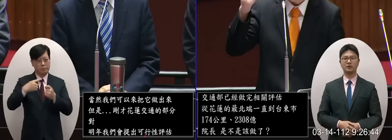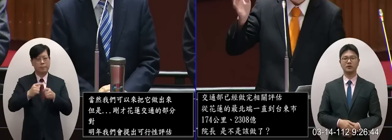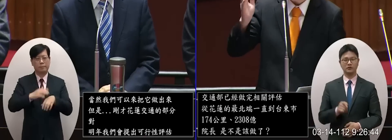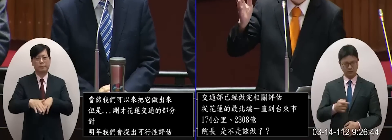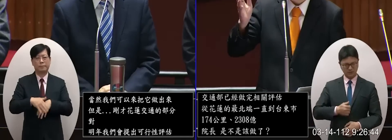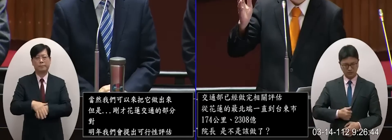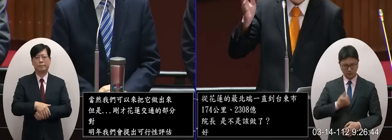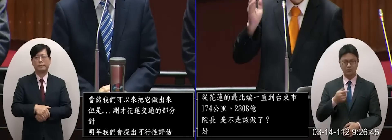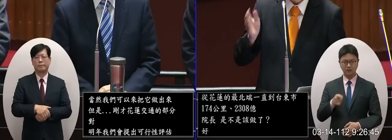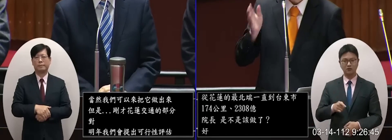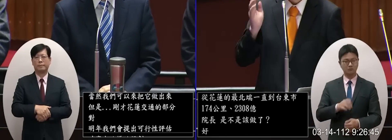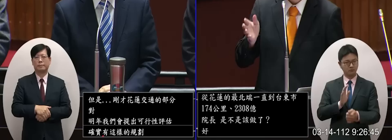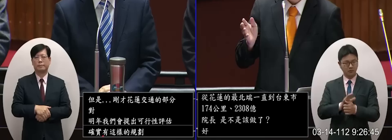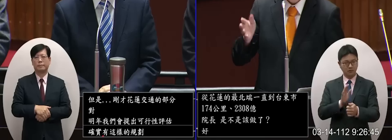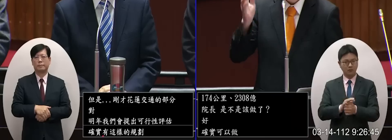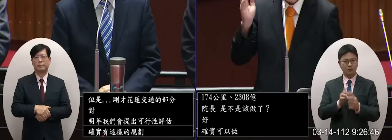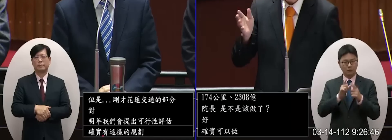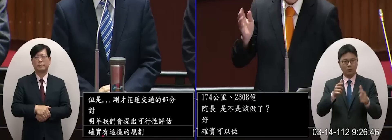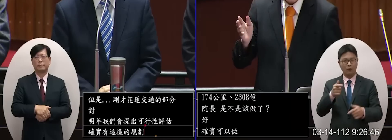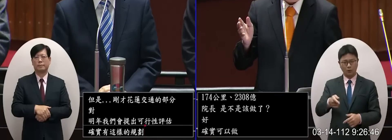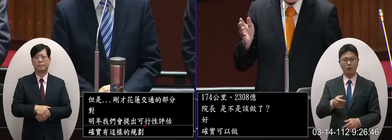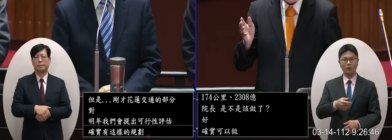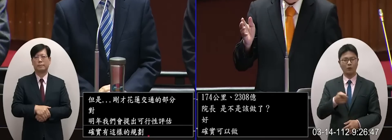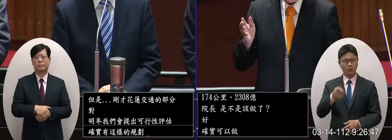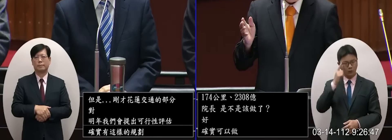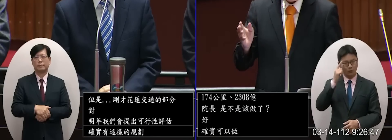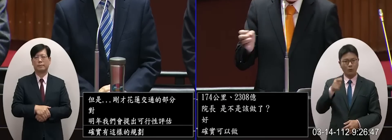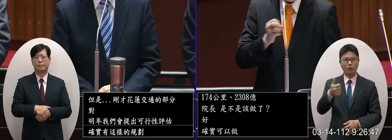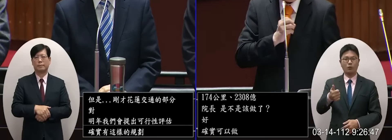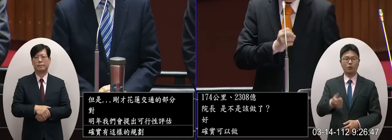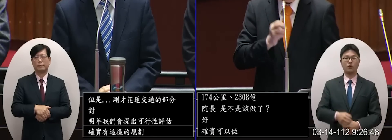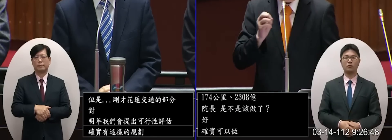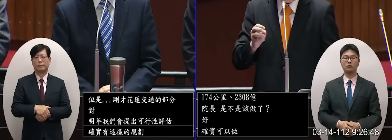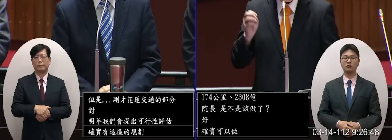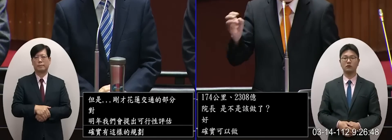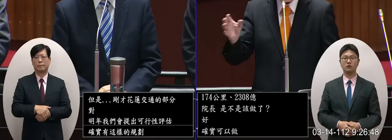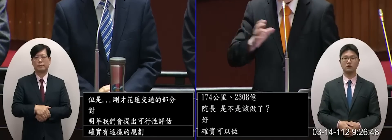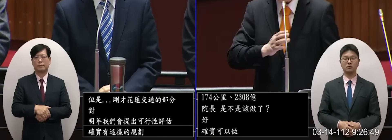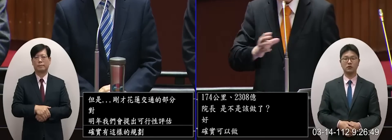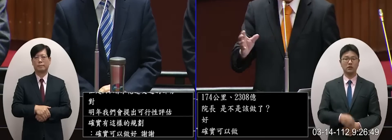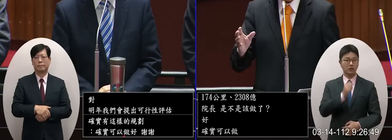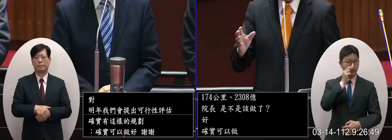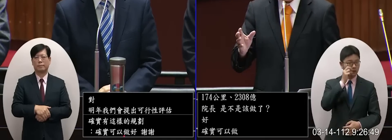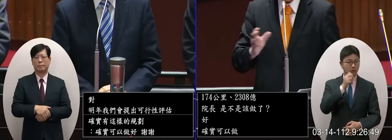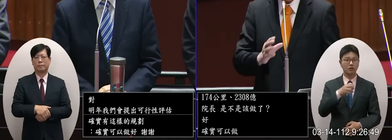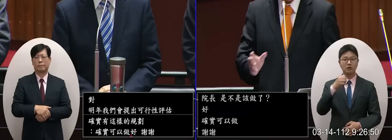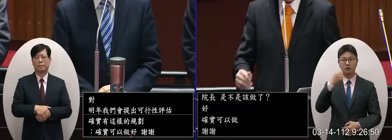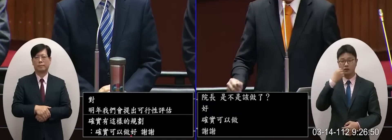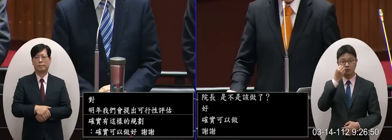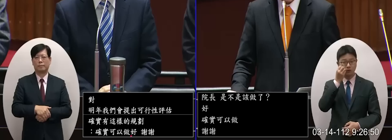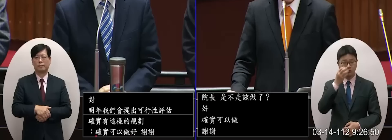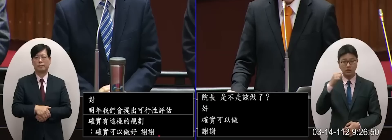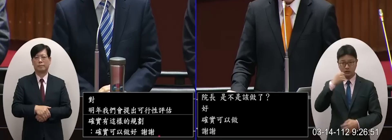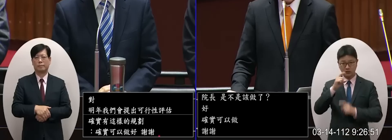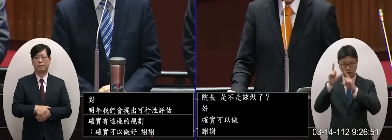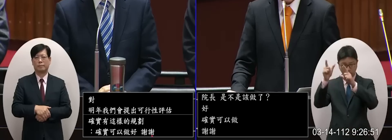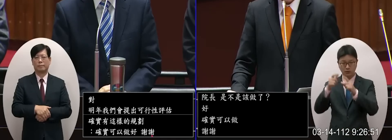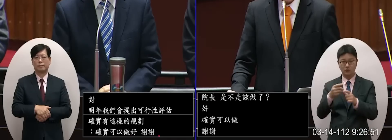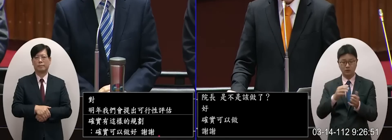得了，因为太值得，北溪一定要强调，太值得了。对于宜花东3个县有莫大的帮